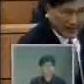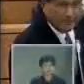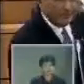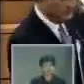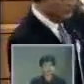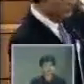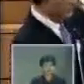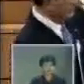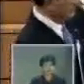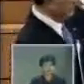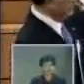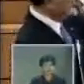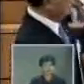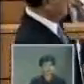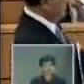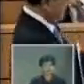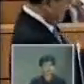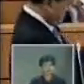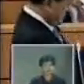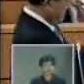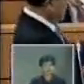ท่านประธานครับ